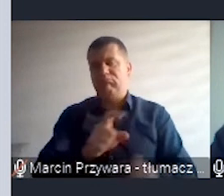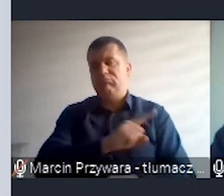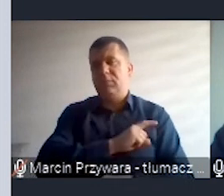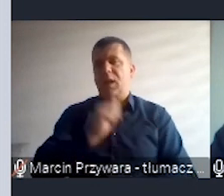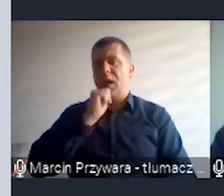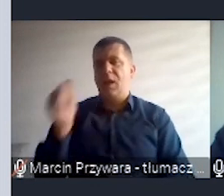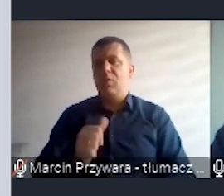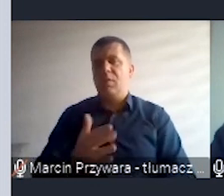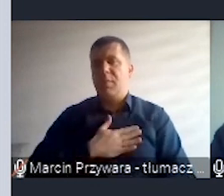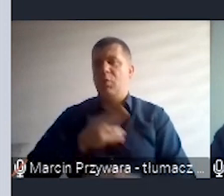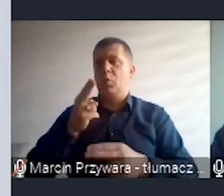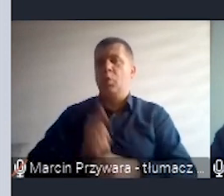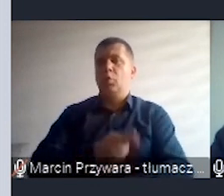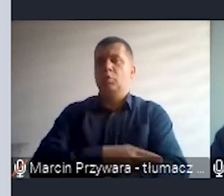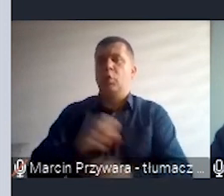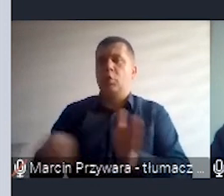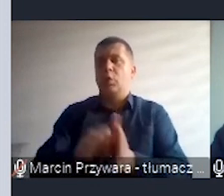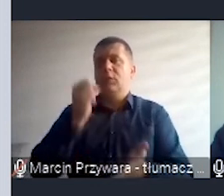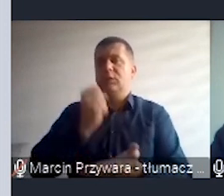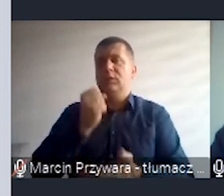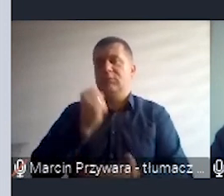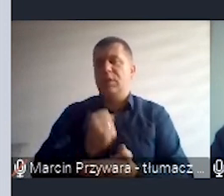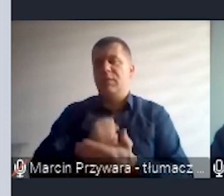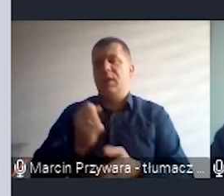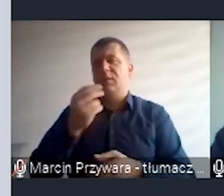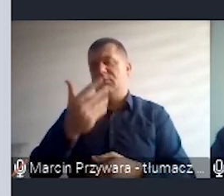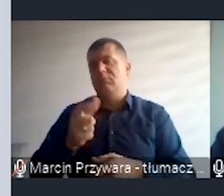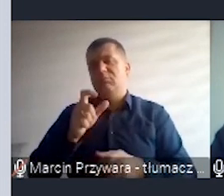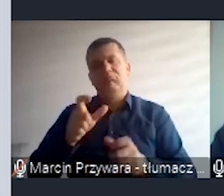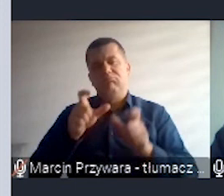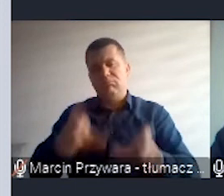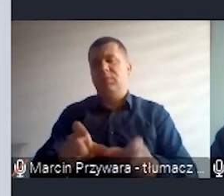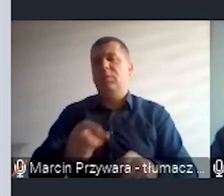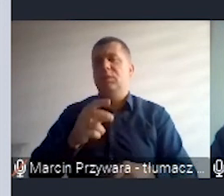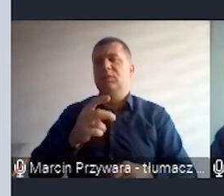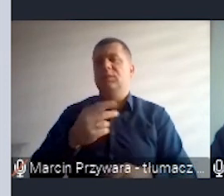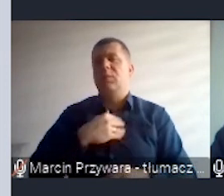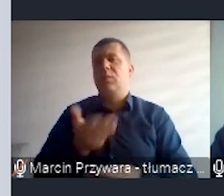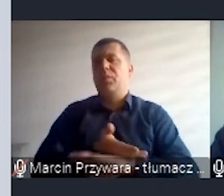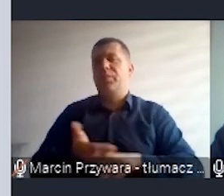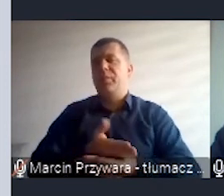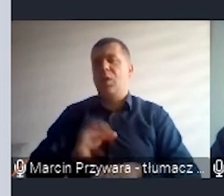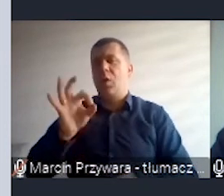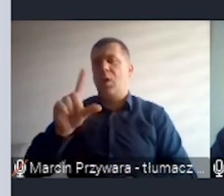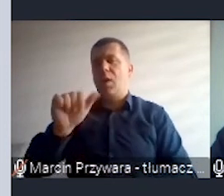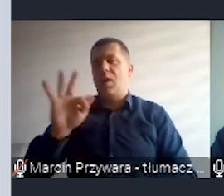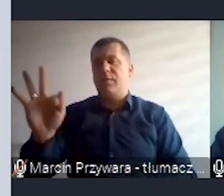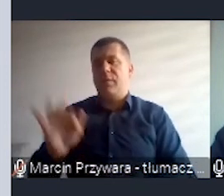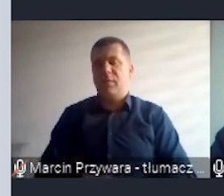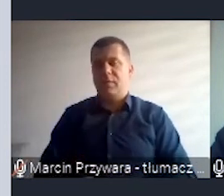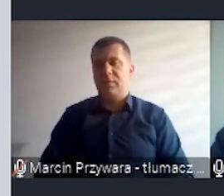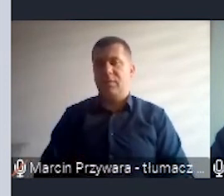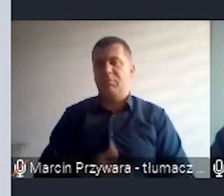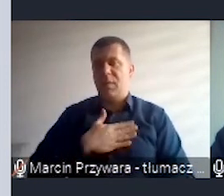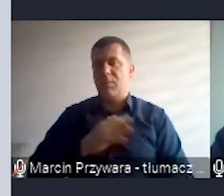Europejski Urząd do Spraw Zwalczania Nadużyć Finansowych, tak zwany OLAF. Ja